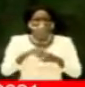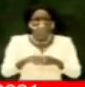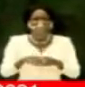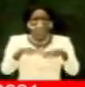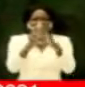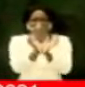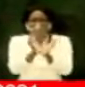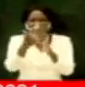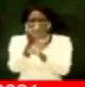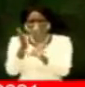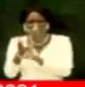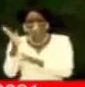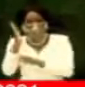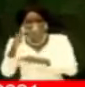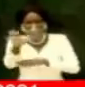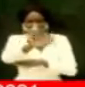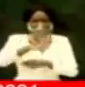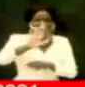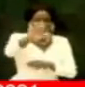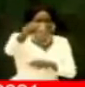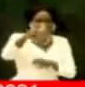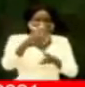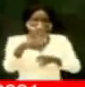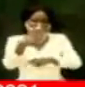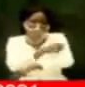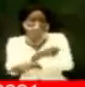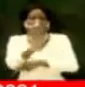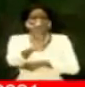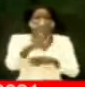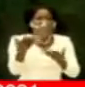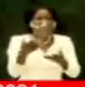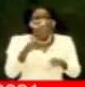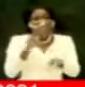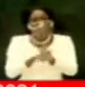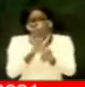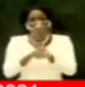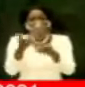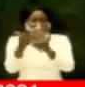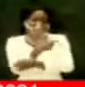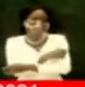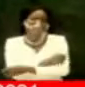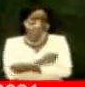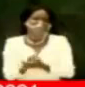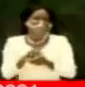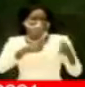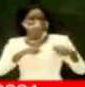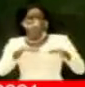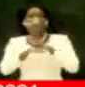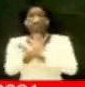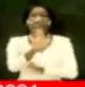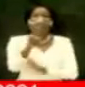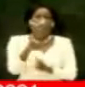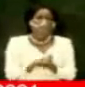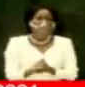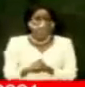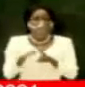akulengeza kwathu kuti tikhozoka ndakata amene tenthamanga tikatinga katemera amene iphukuso la moyo sakusungira masungira weka pafupi